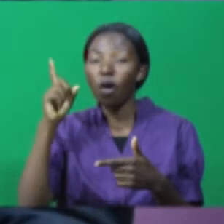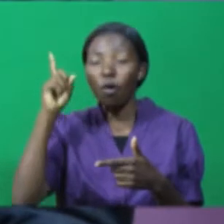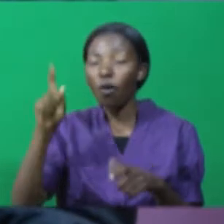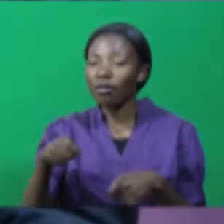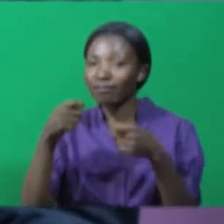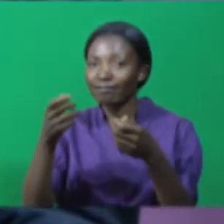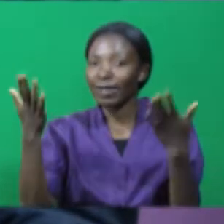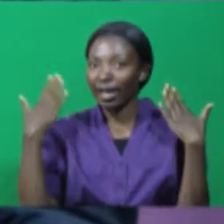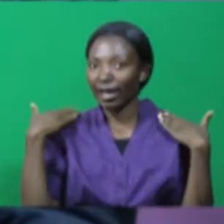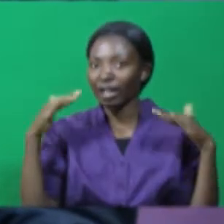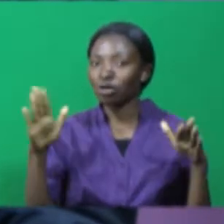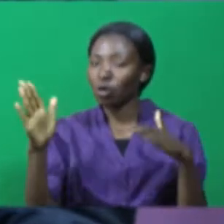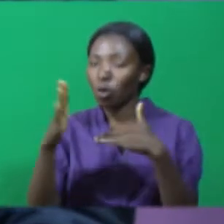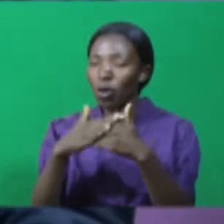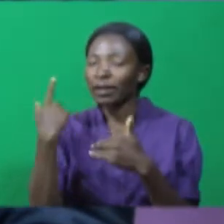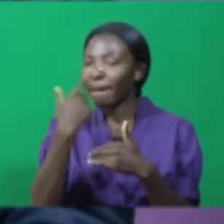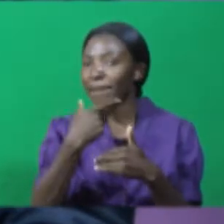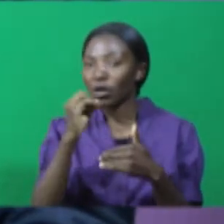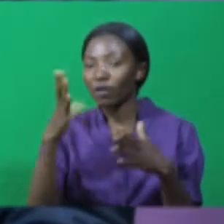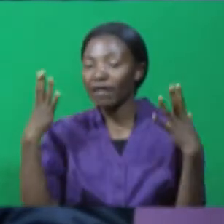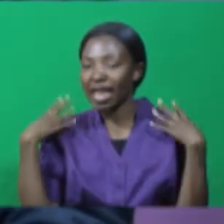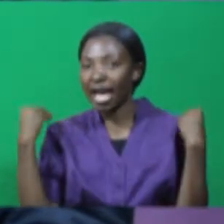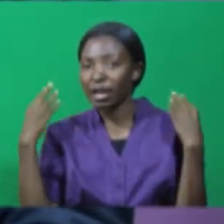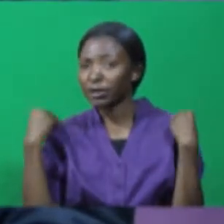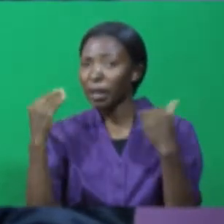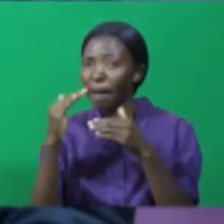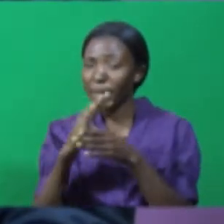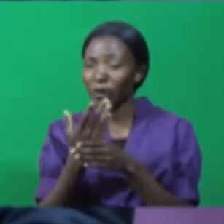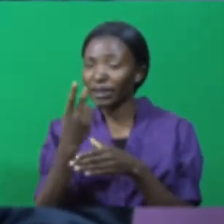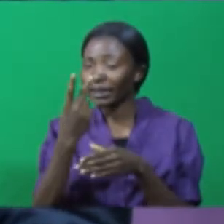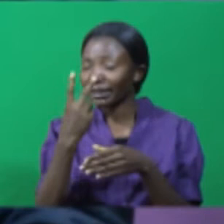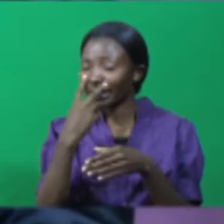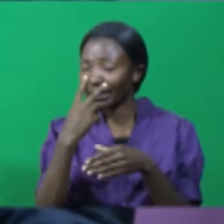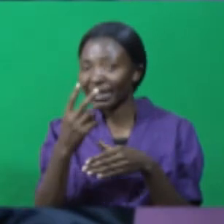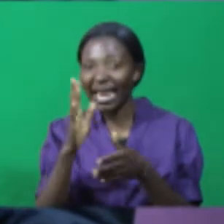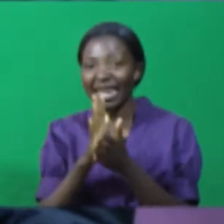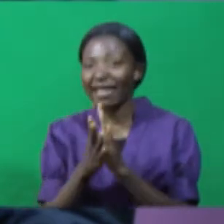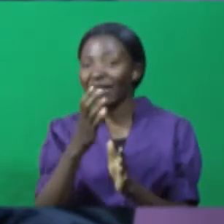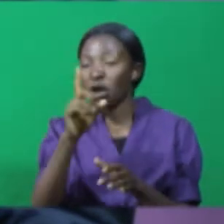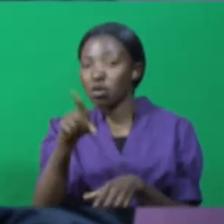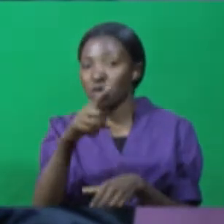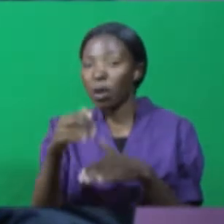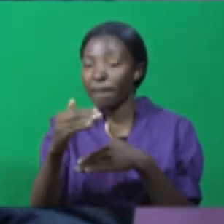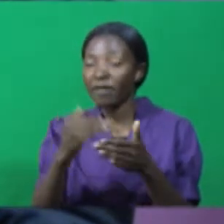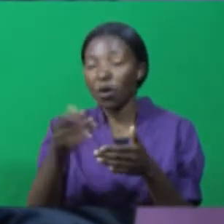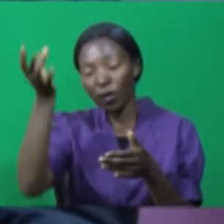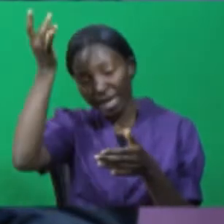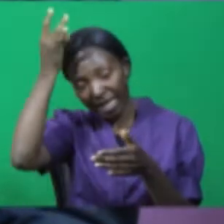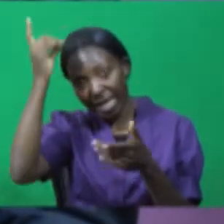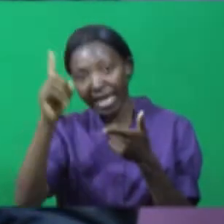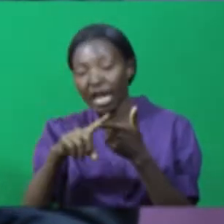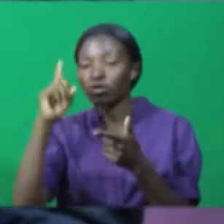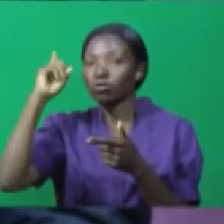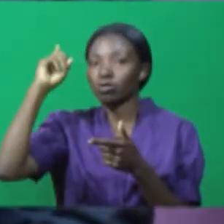yeshumba. Dzikasandikuvadza nekuti pamberi penyu ndakawanikwa kuti handine mhosva. Nepamberi penyu imi mambo